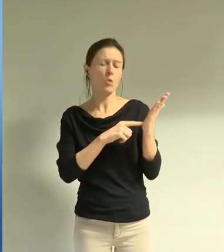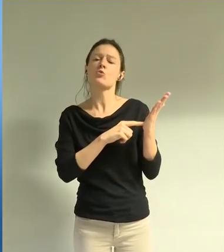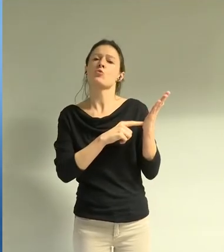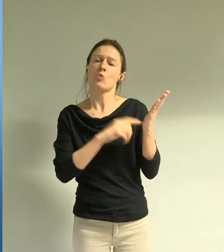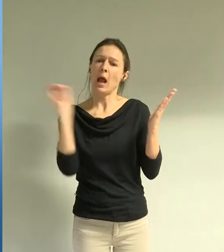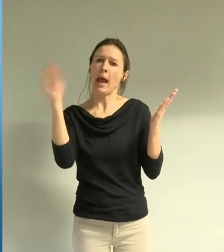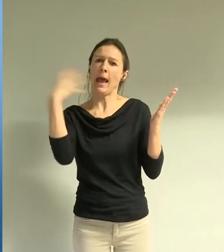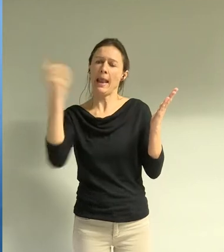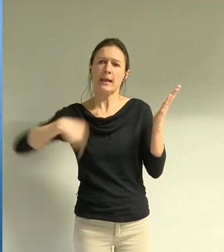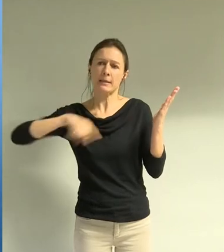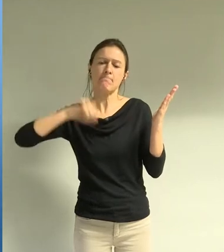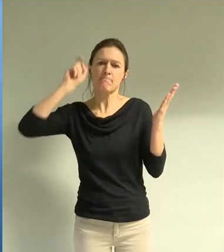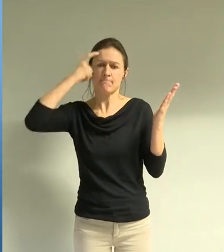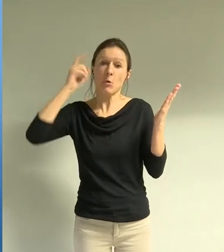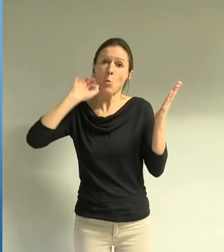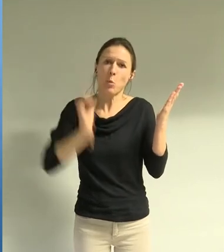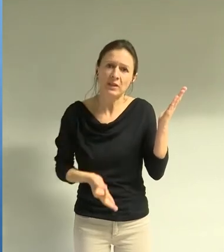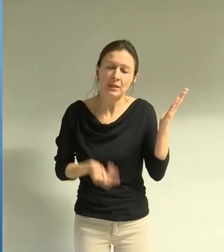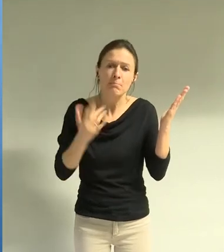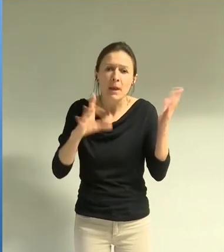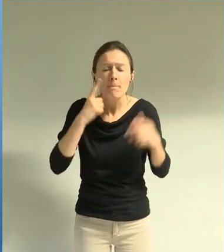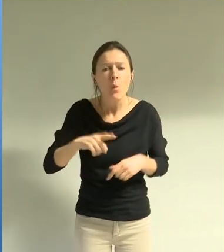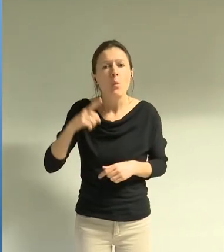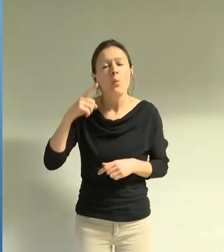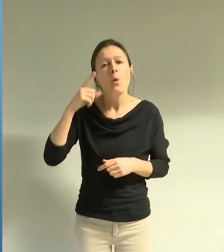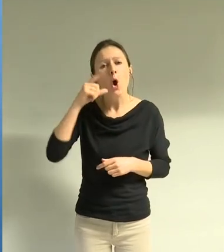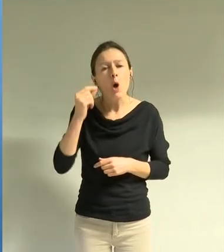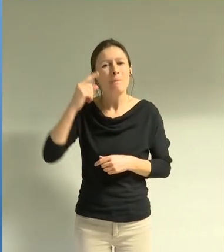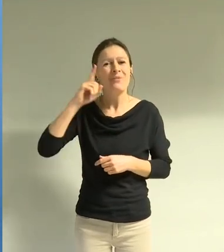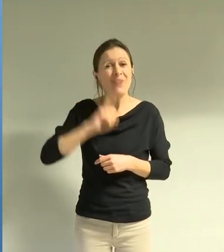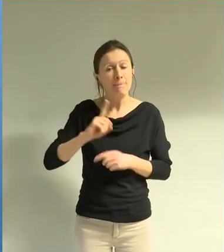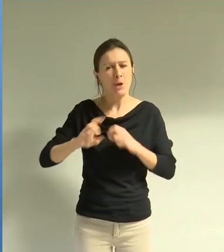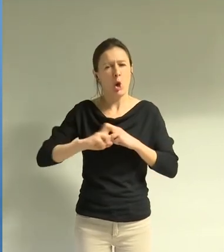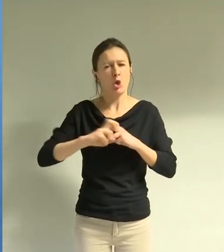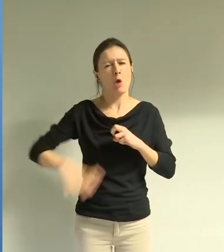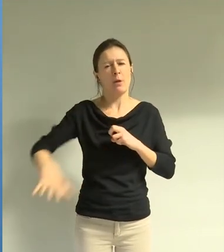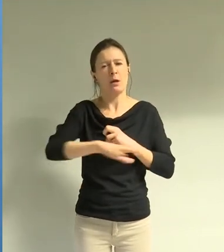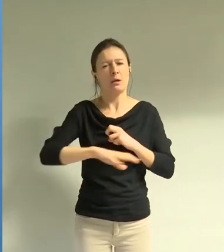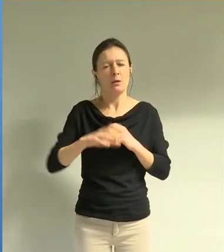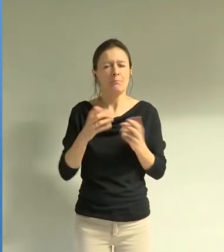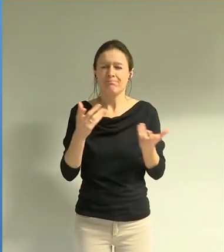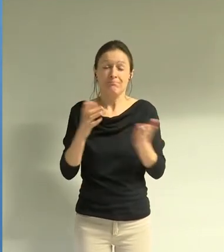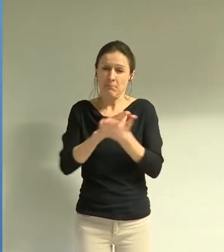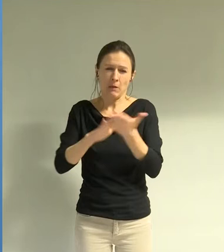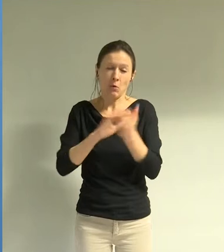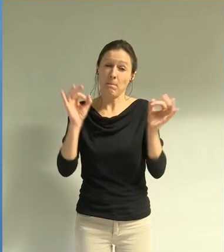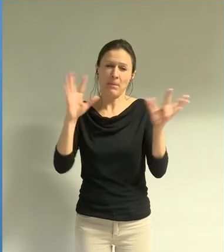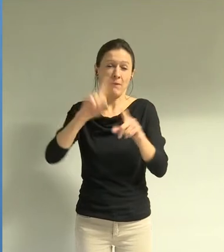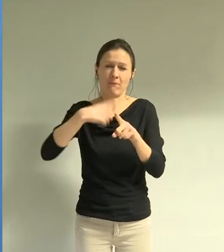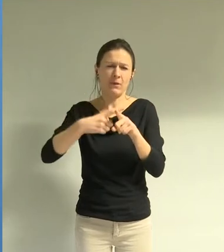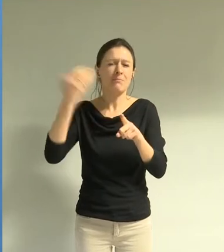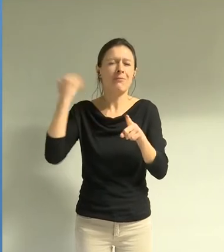un modèle de société planifié digne d'un mauvais film de science-fiction des années 80 je vous remercie